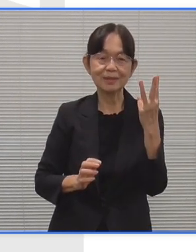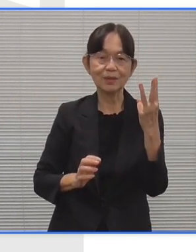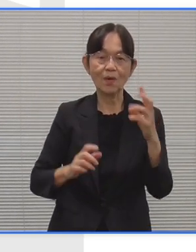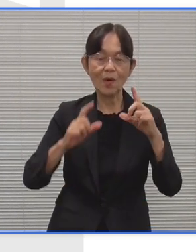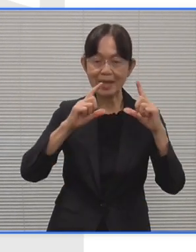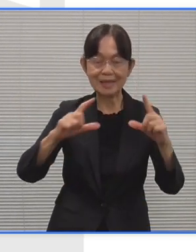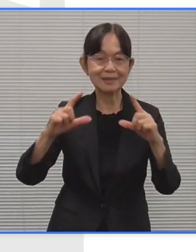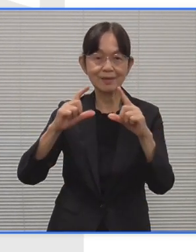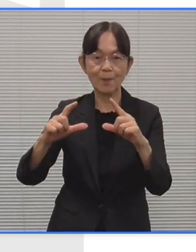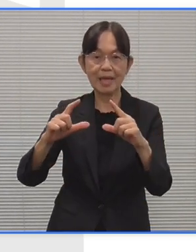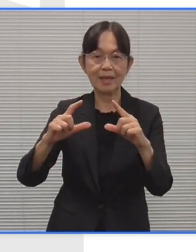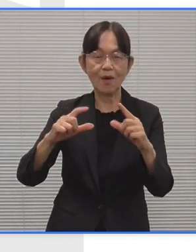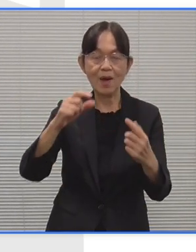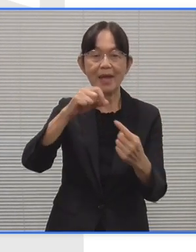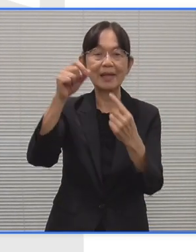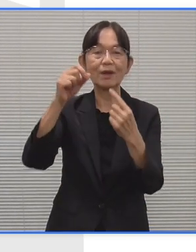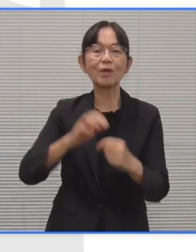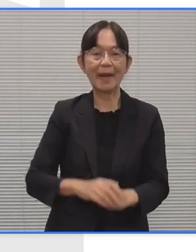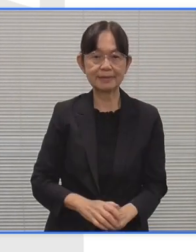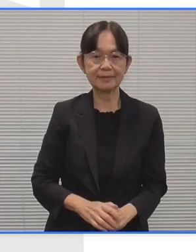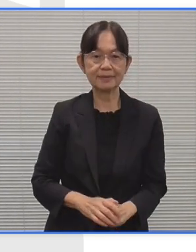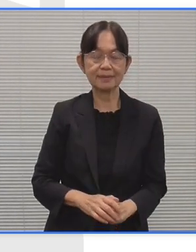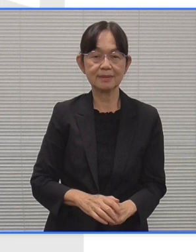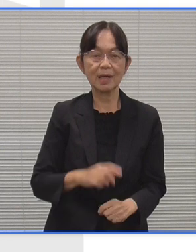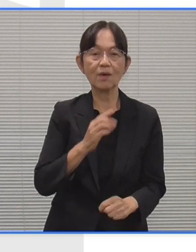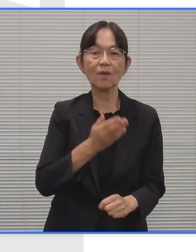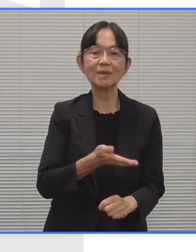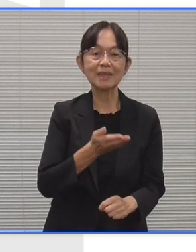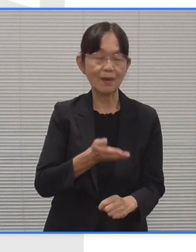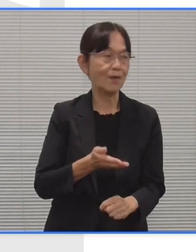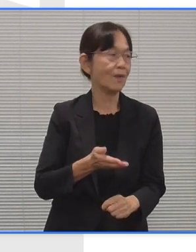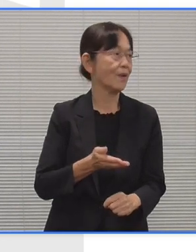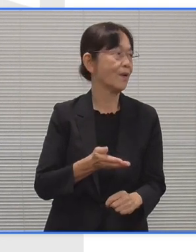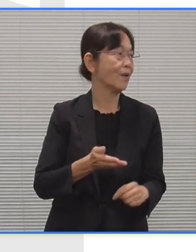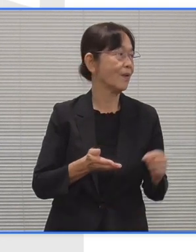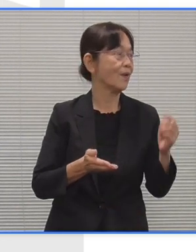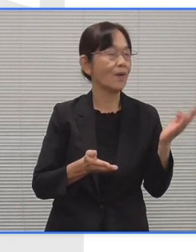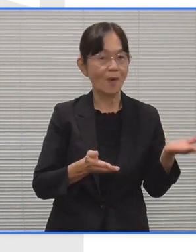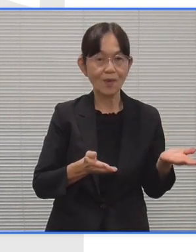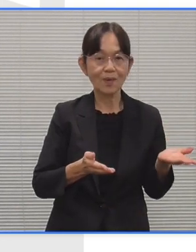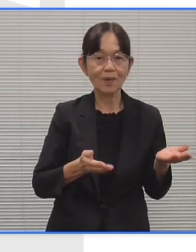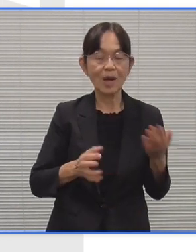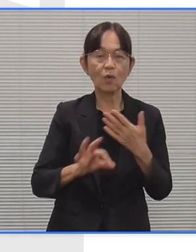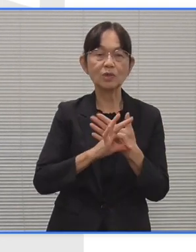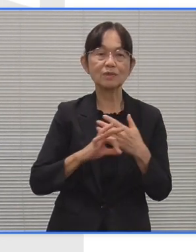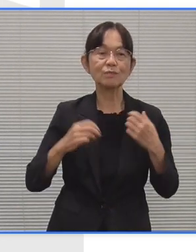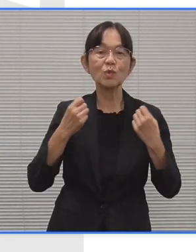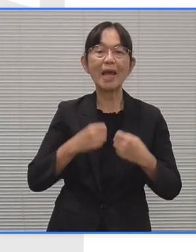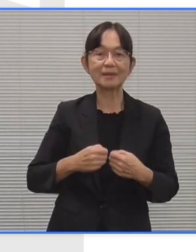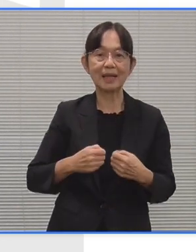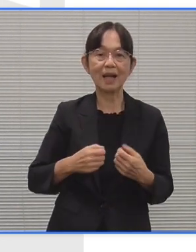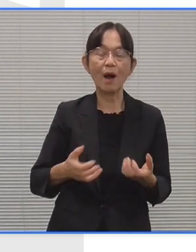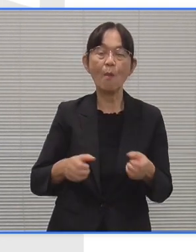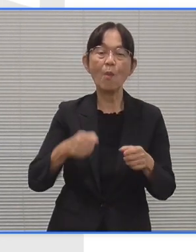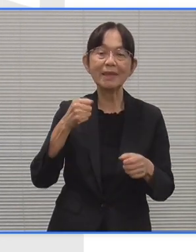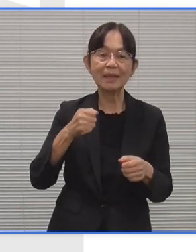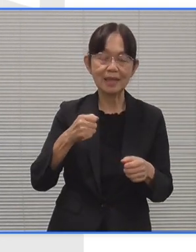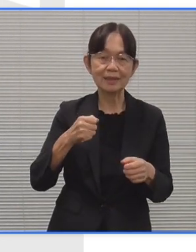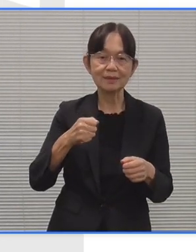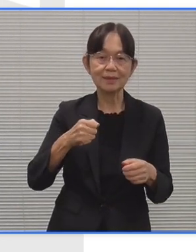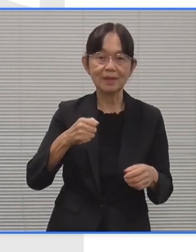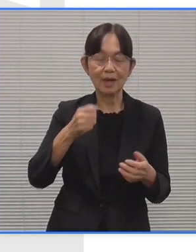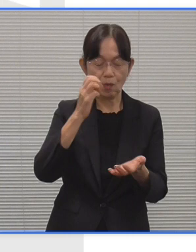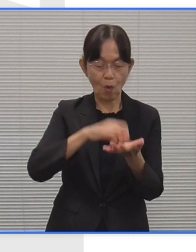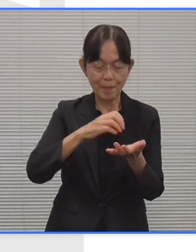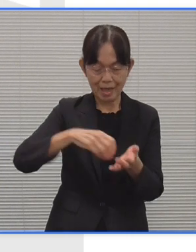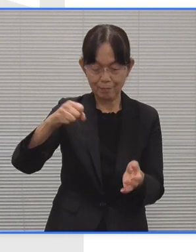を選んでおります。でこちらはコスプレイヤーさんが持ってもらうゴミ袋に、こちらが